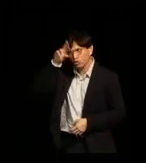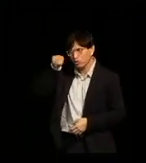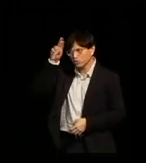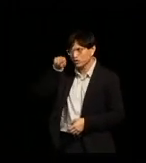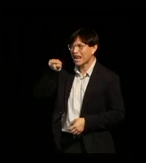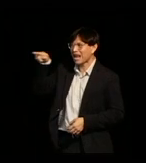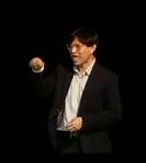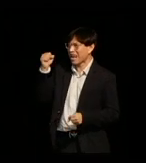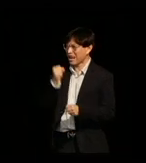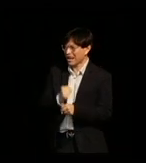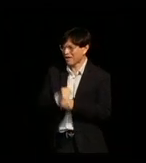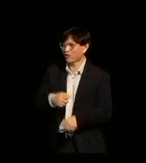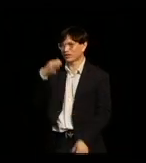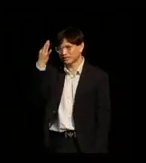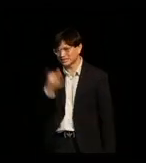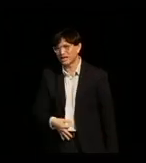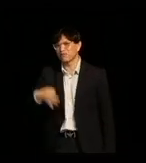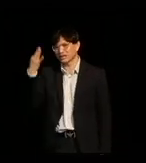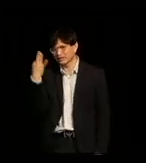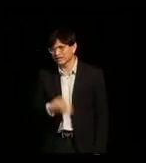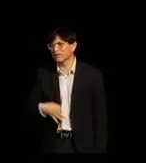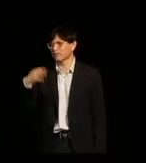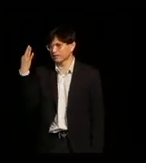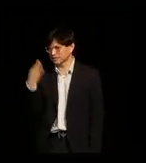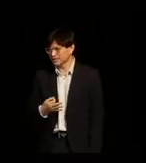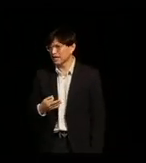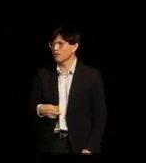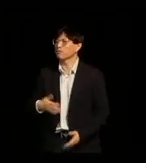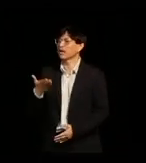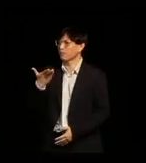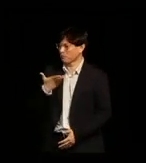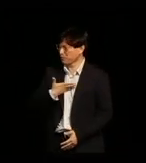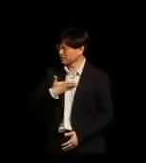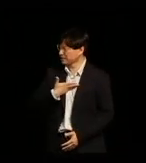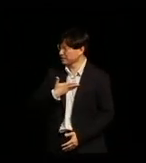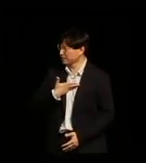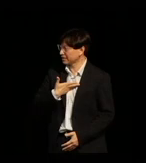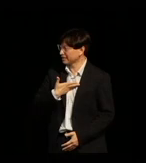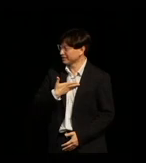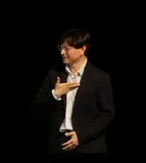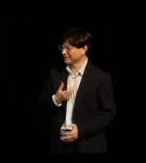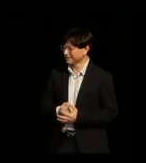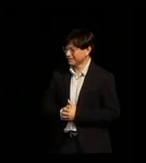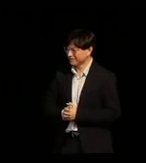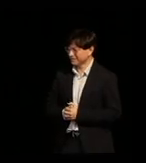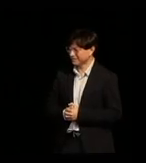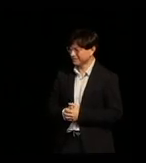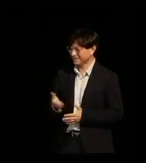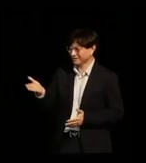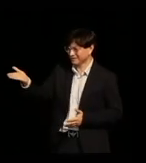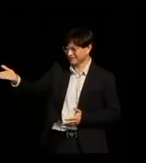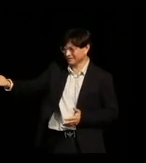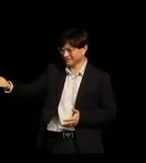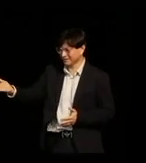cose ad essere presente in più ambiti Ah eccola è tornata Non l'avevo visto dico sta medicando una